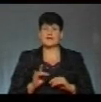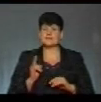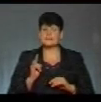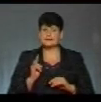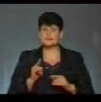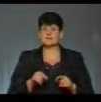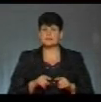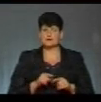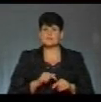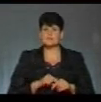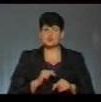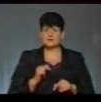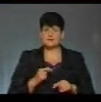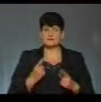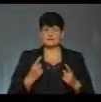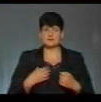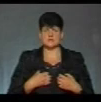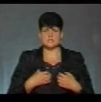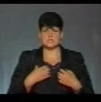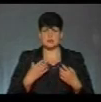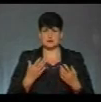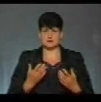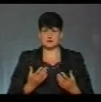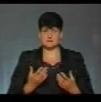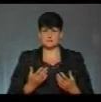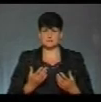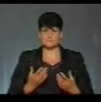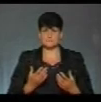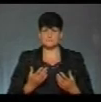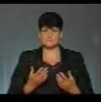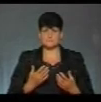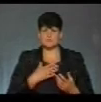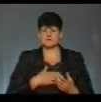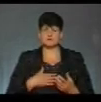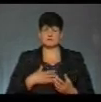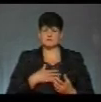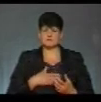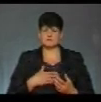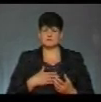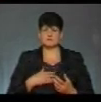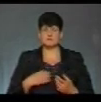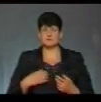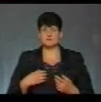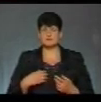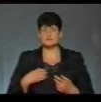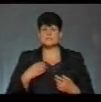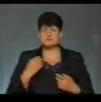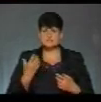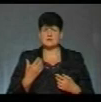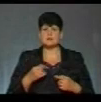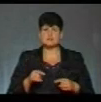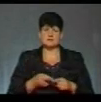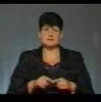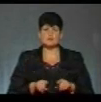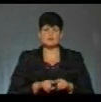дитина теж відчуває неймовірний страх і тривогу. Ну, страх – це ключова емоція і в батьків, і у